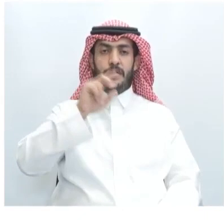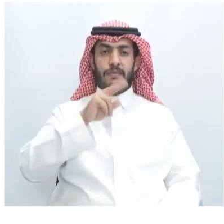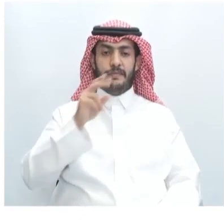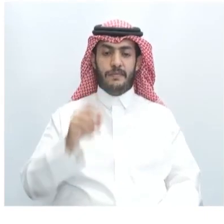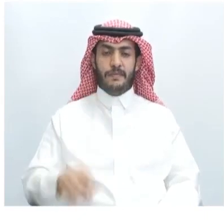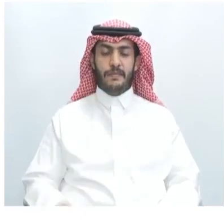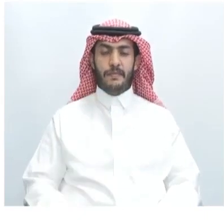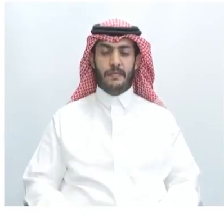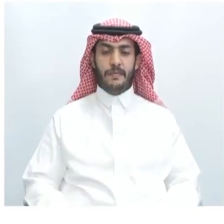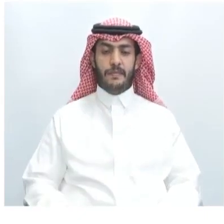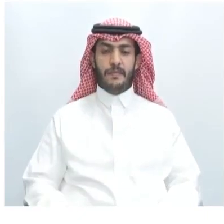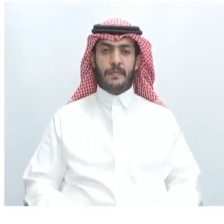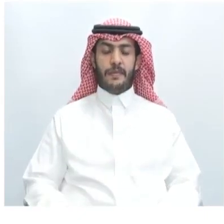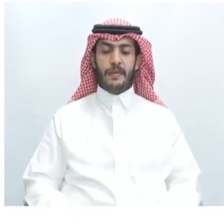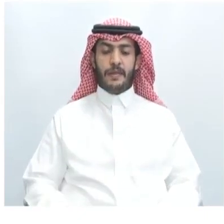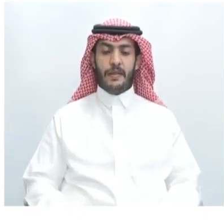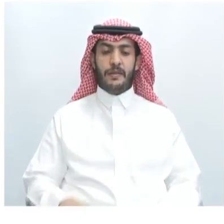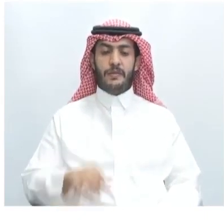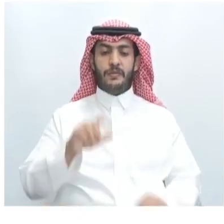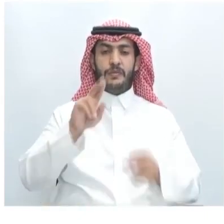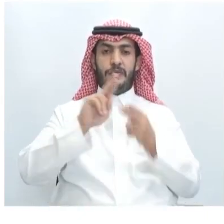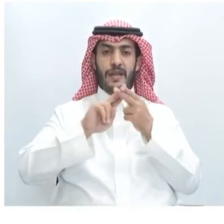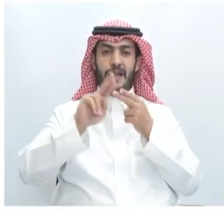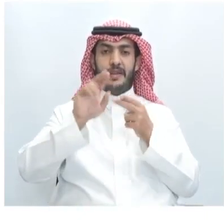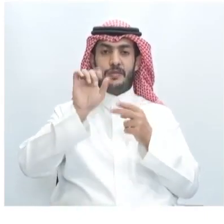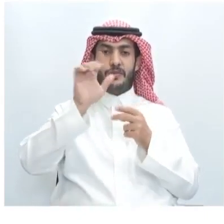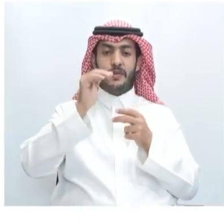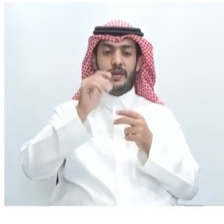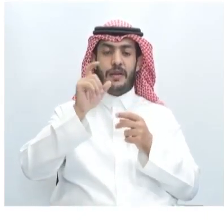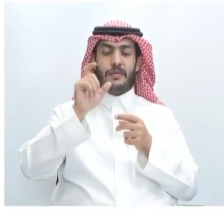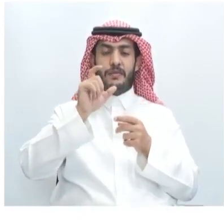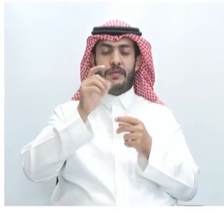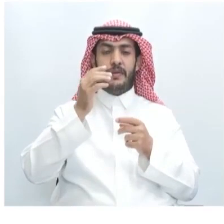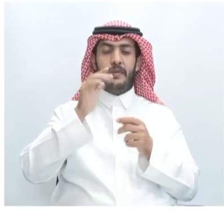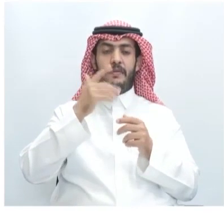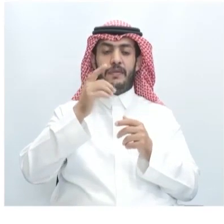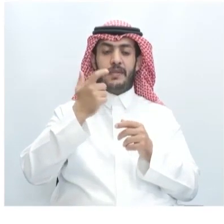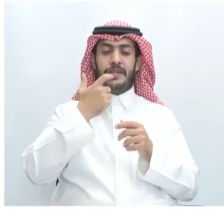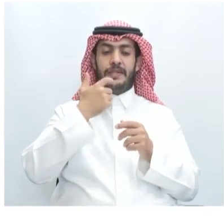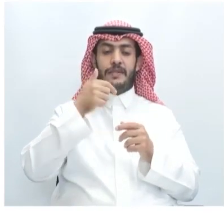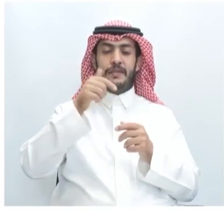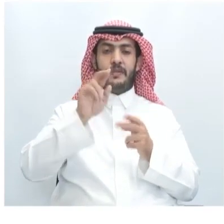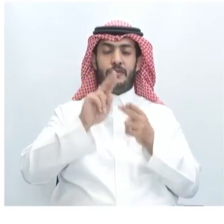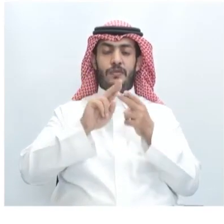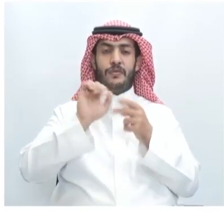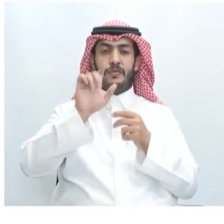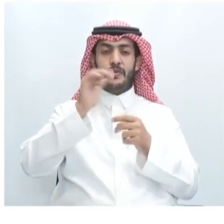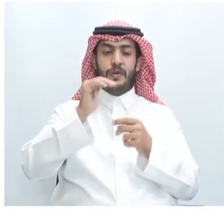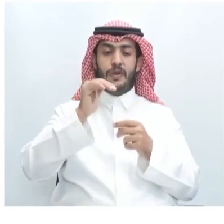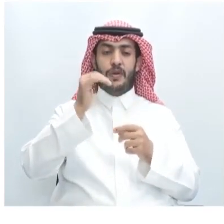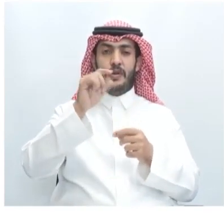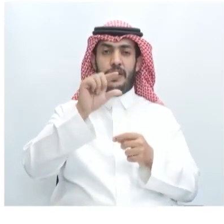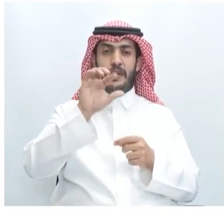فاذا في الصلح بين المسلمين او غيرهم في العام السادس للهجره عقد صلح الحديبيه بين